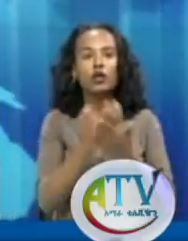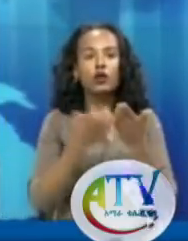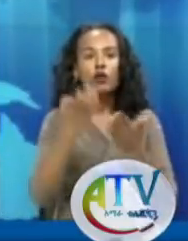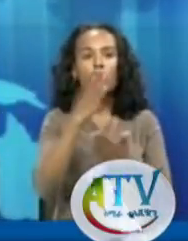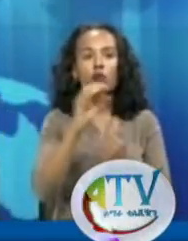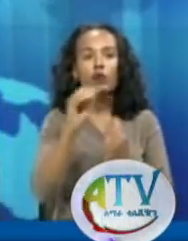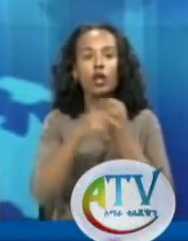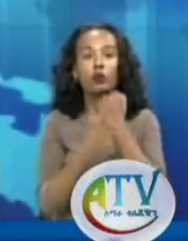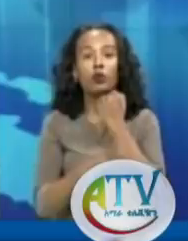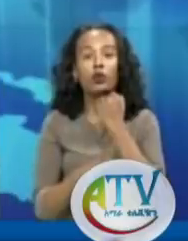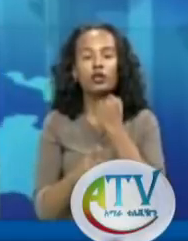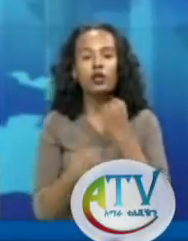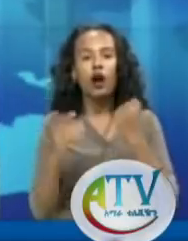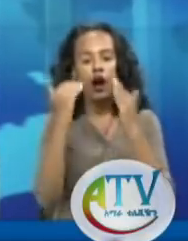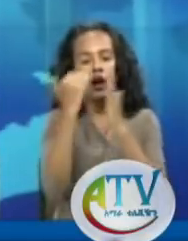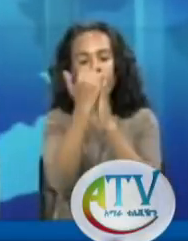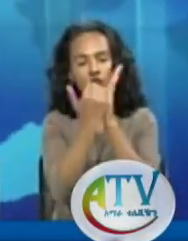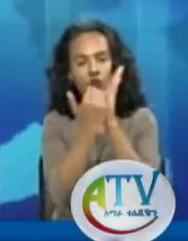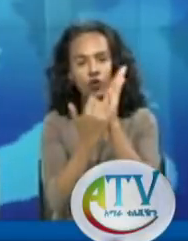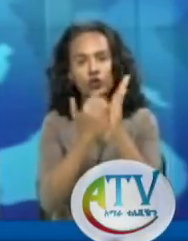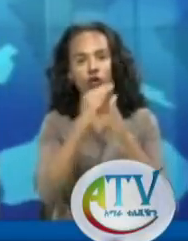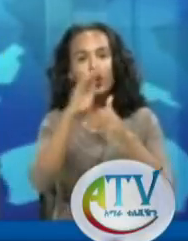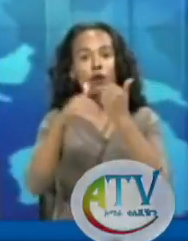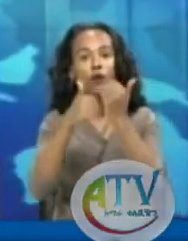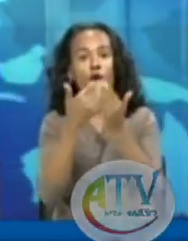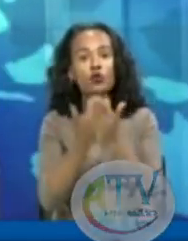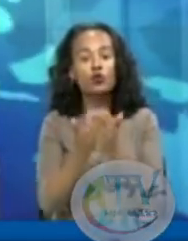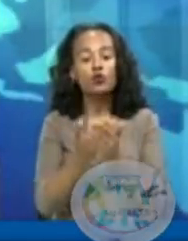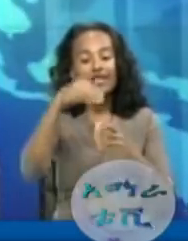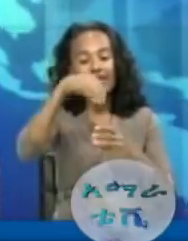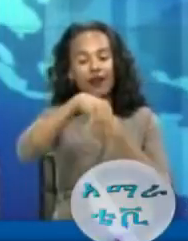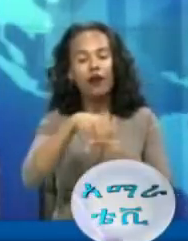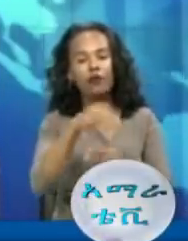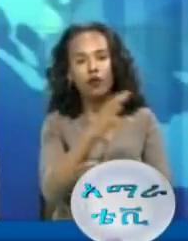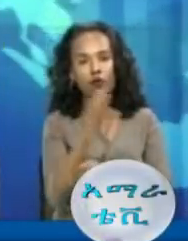የፖለቲካ አጀንዳዎች በሁሉም ሴክተር እንዲካተቱና